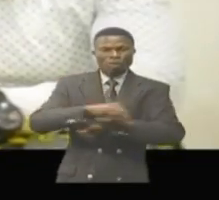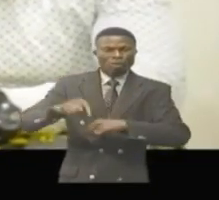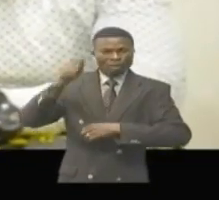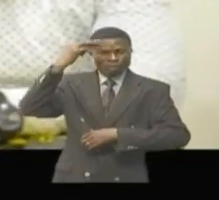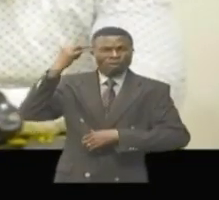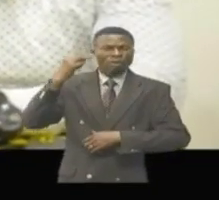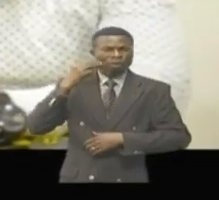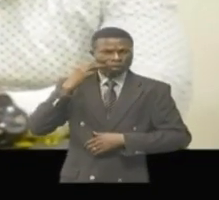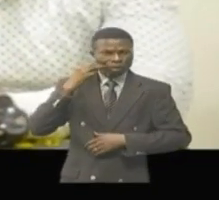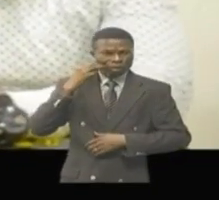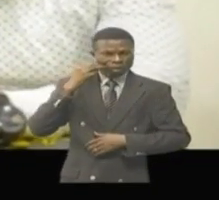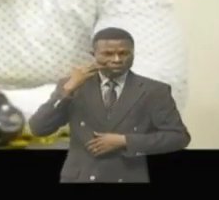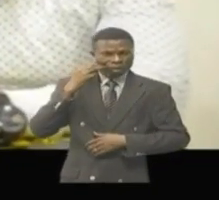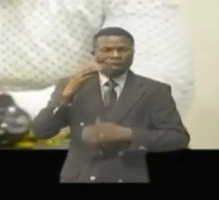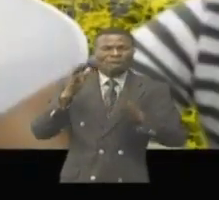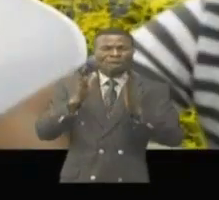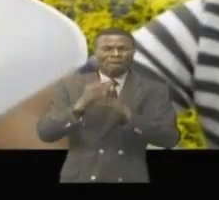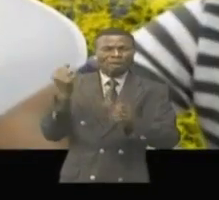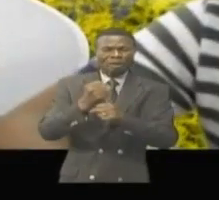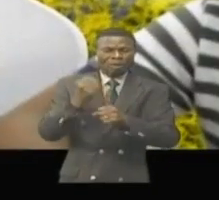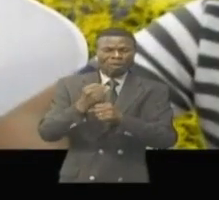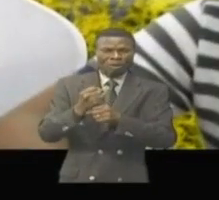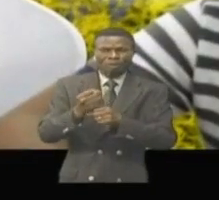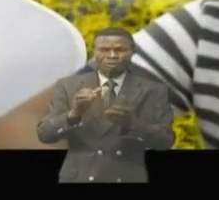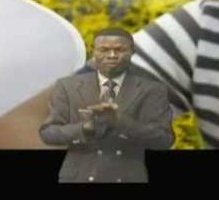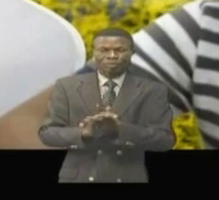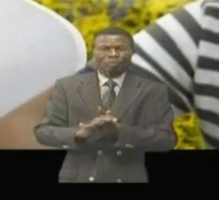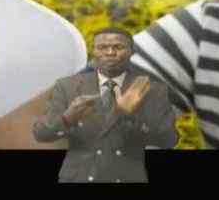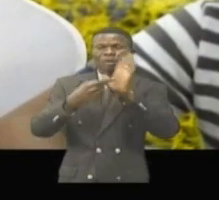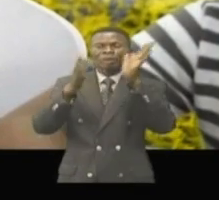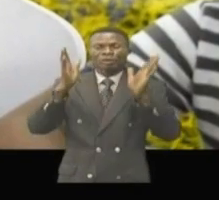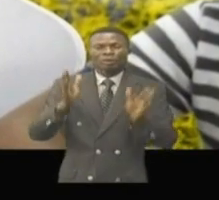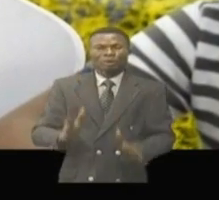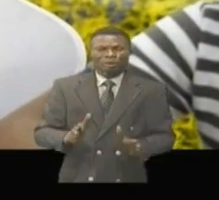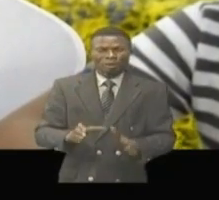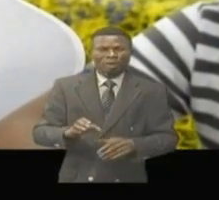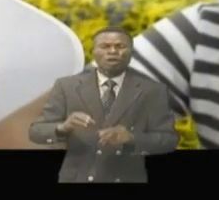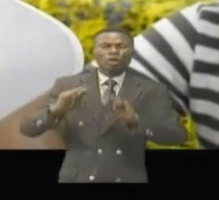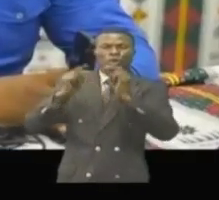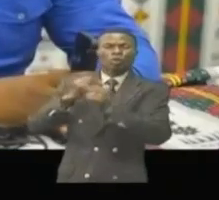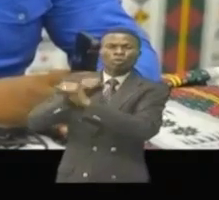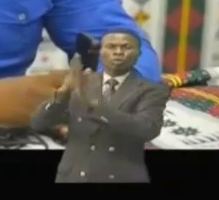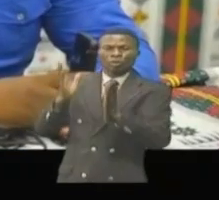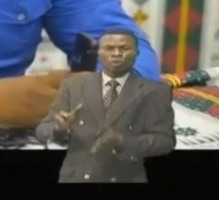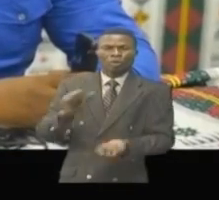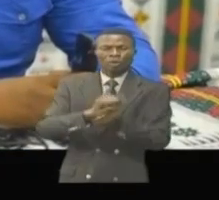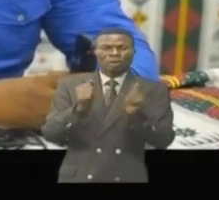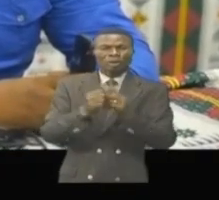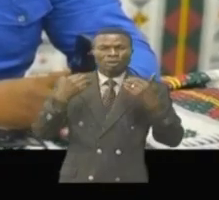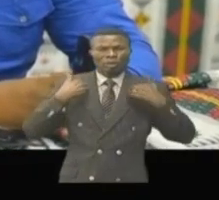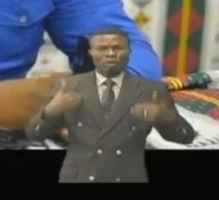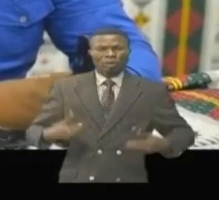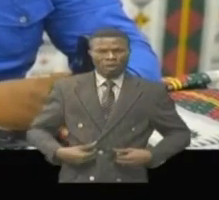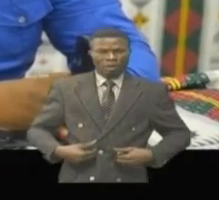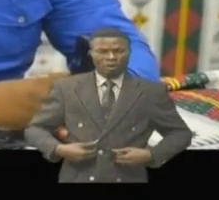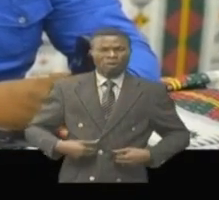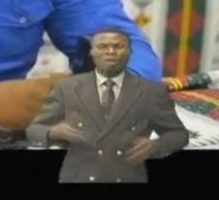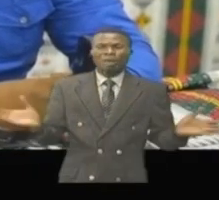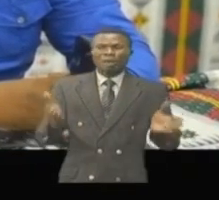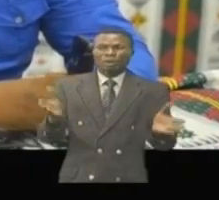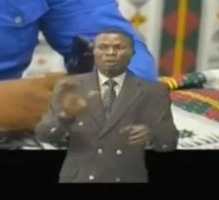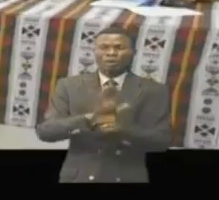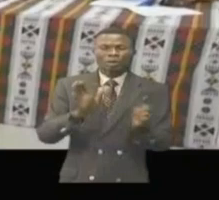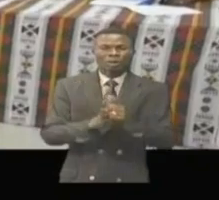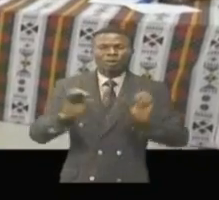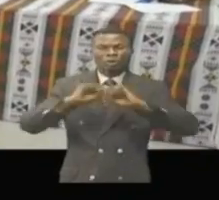santé, budget, fonction publique et représentants des bons syndicaux du secteur de la santé sur la réactivation des